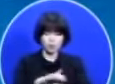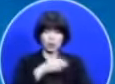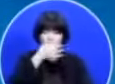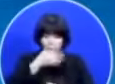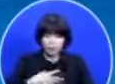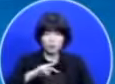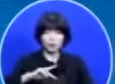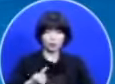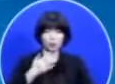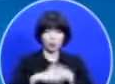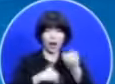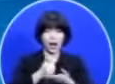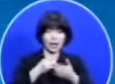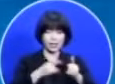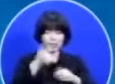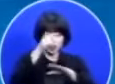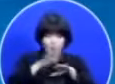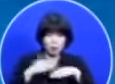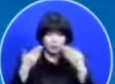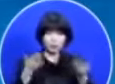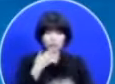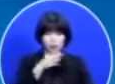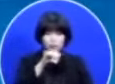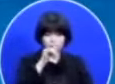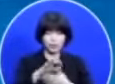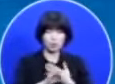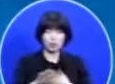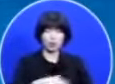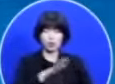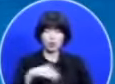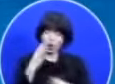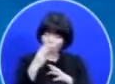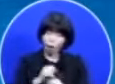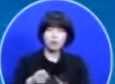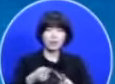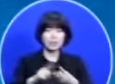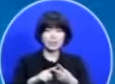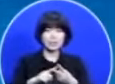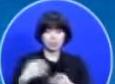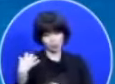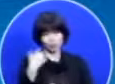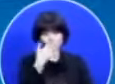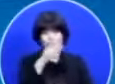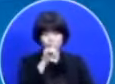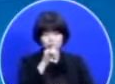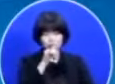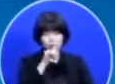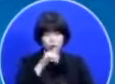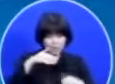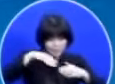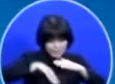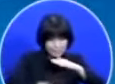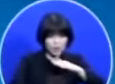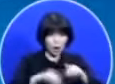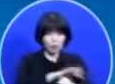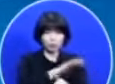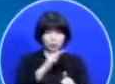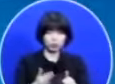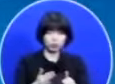하나님께 예배드릴 수 만 있다면 우리는 얼마든지 감수할 수 있지요 어찌 야 무덤에서 같아 콤